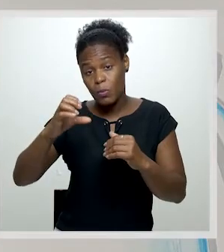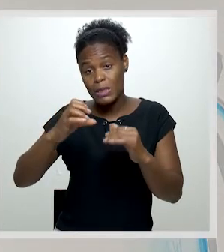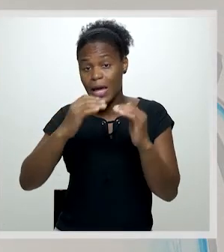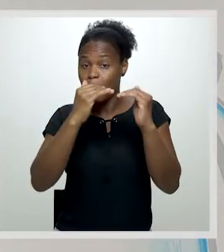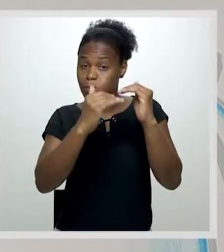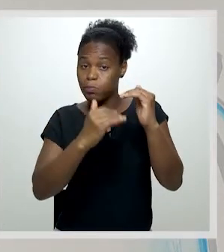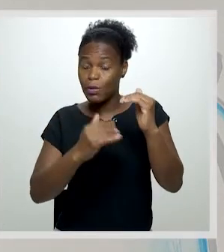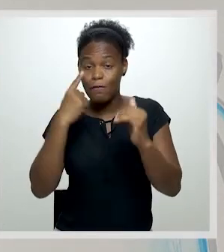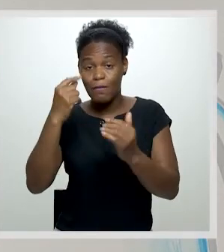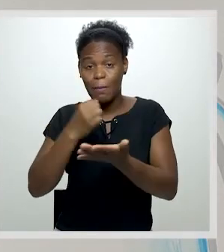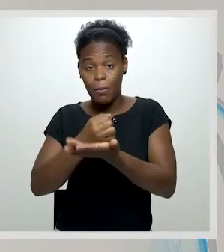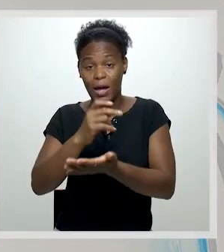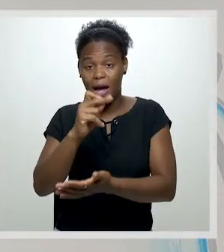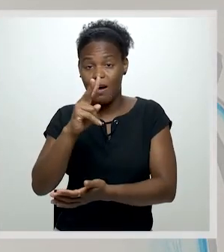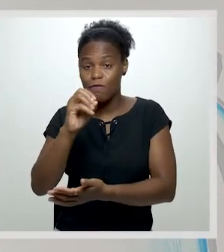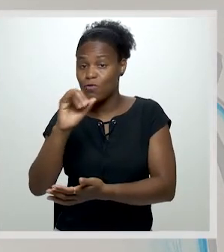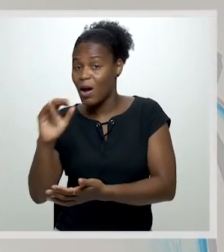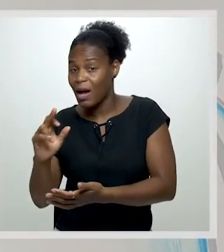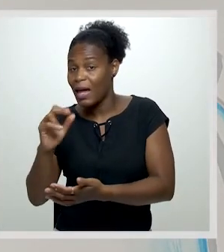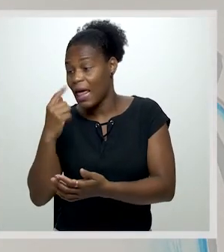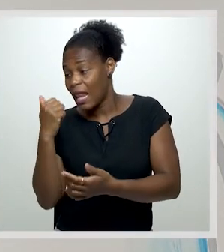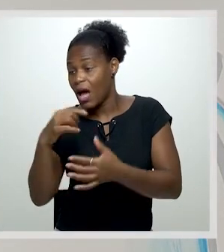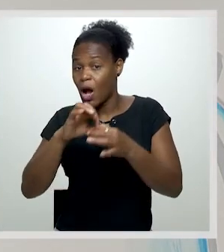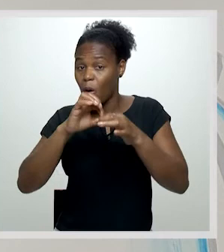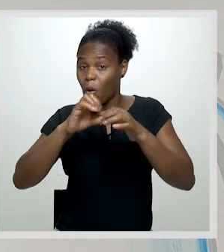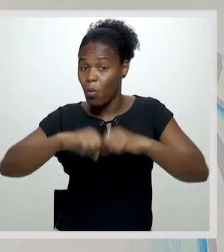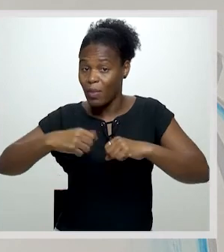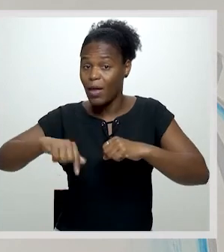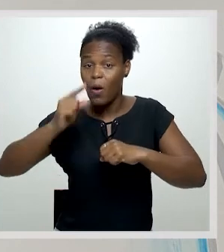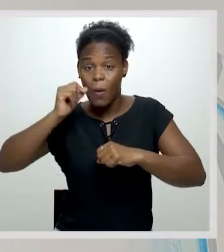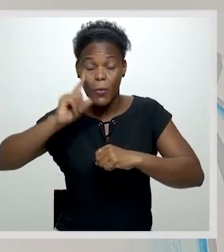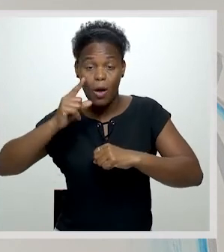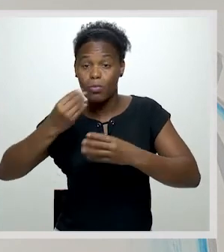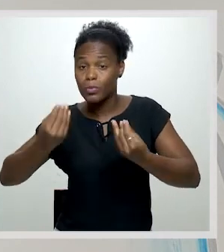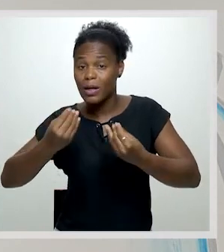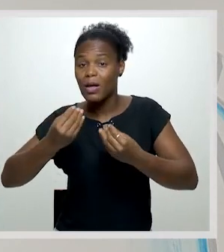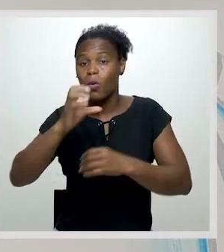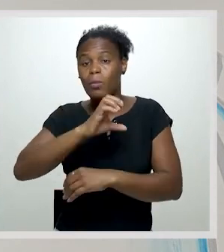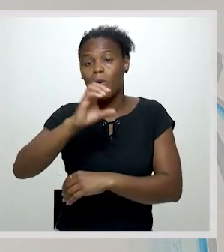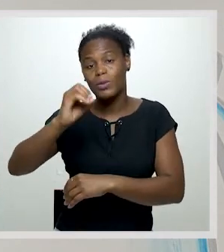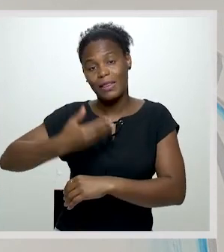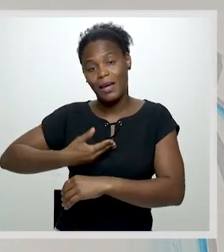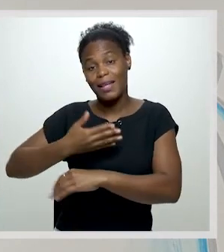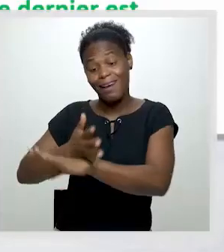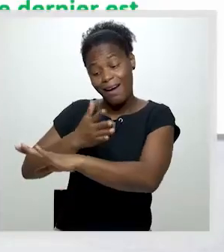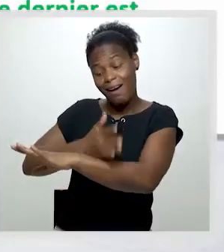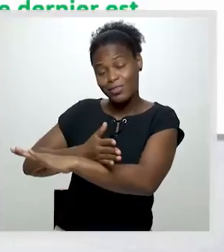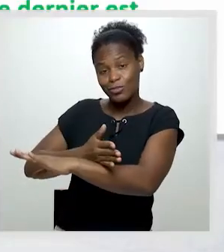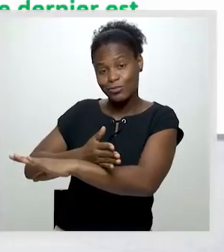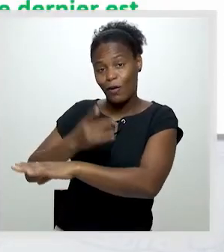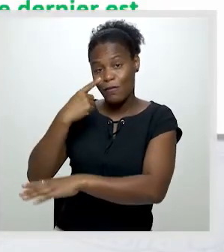composé avec l'auxiliaire avoir, pour qu'il s'accorde, il faut que le complément d'objet direct soit placé avant le